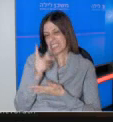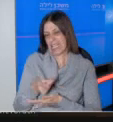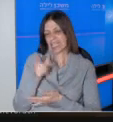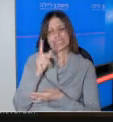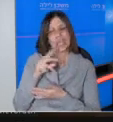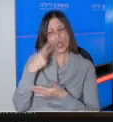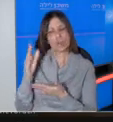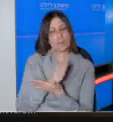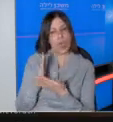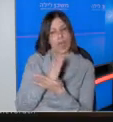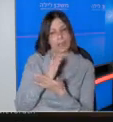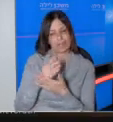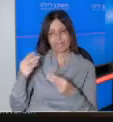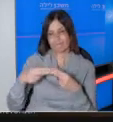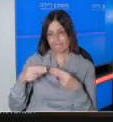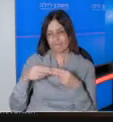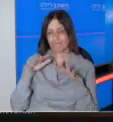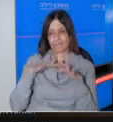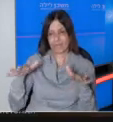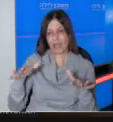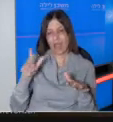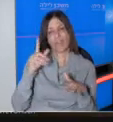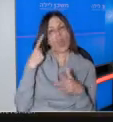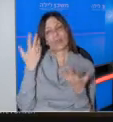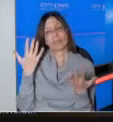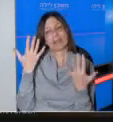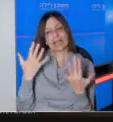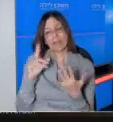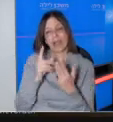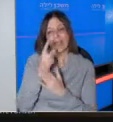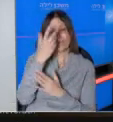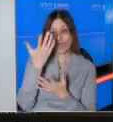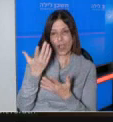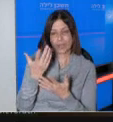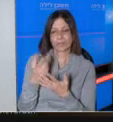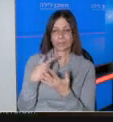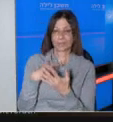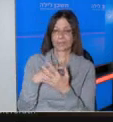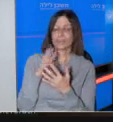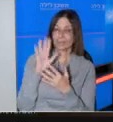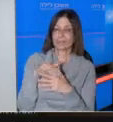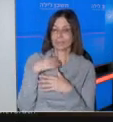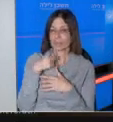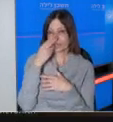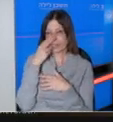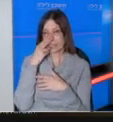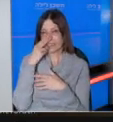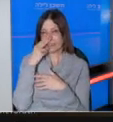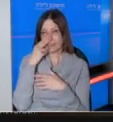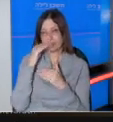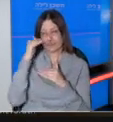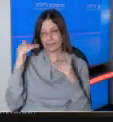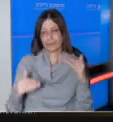להיערך לקראת הגל, אבל אנחנו לא יודעים כמה הוא יהיה גבוה, ומהבחינה הזאת גם מנסים להפחית